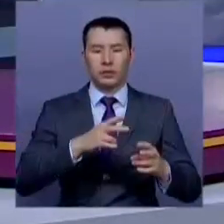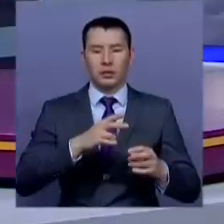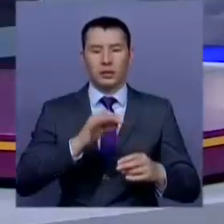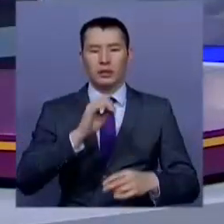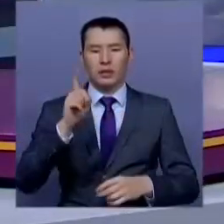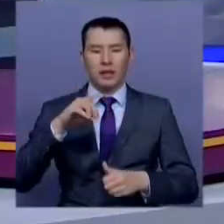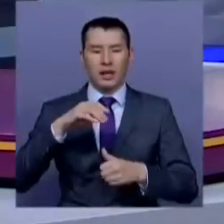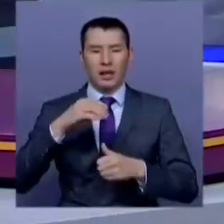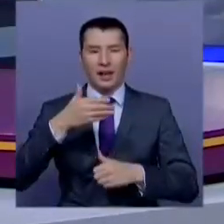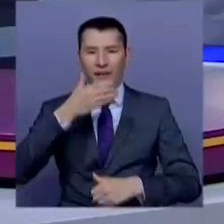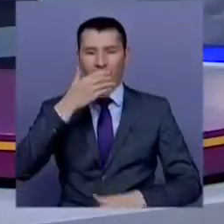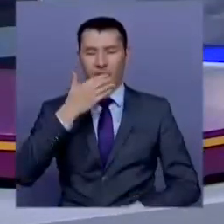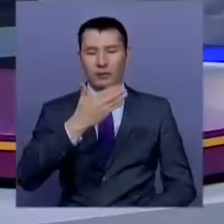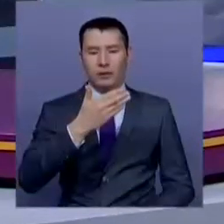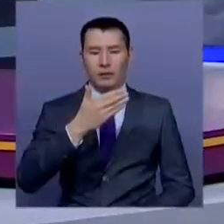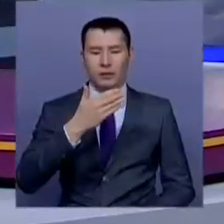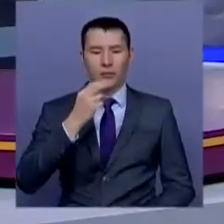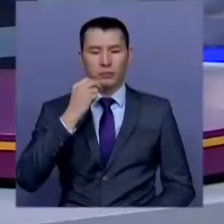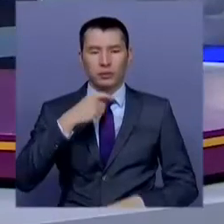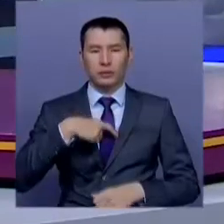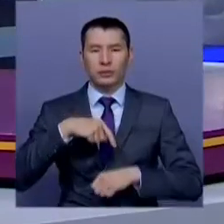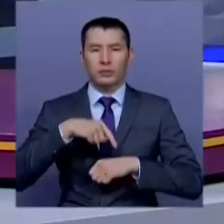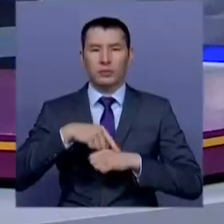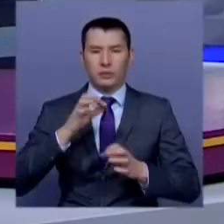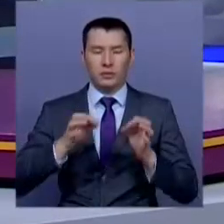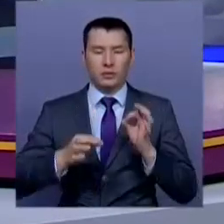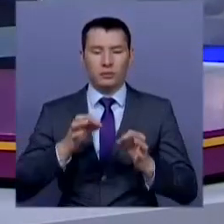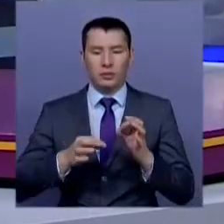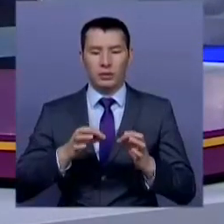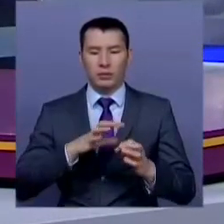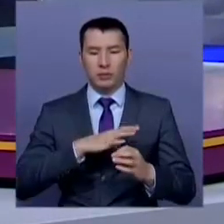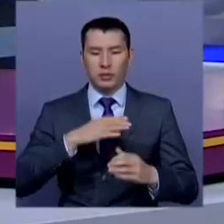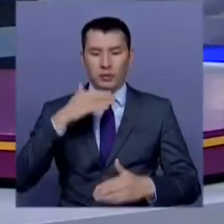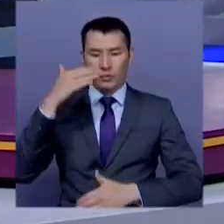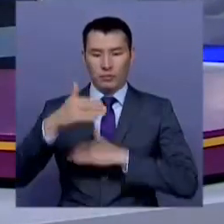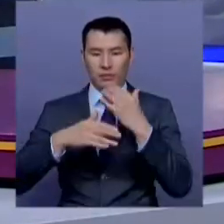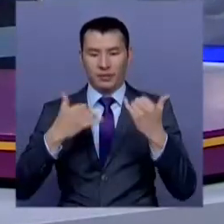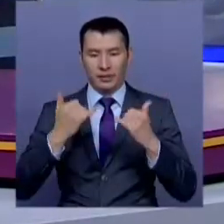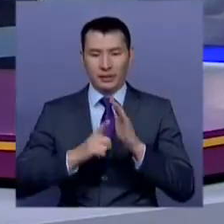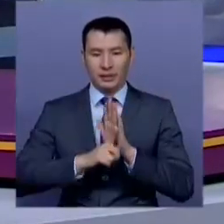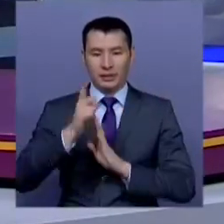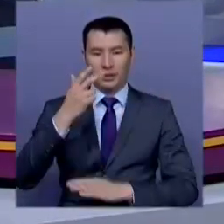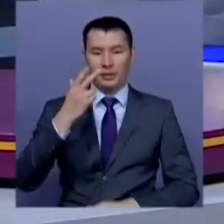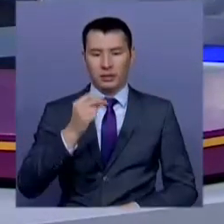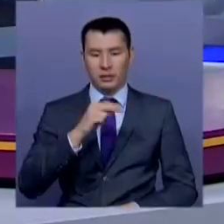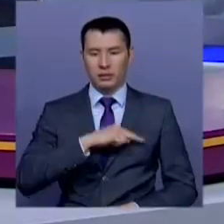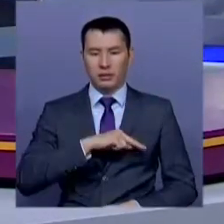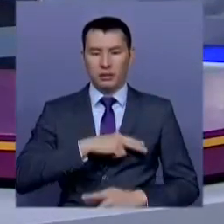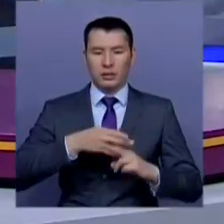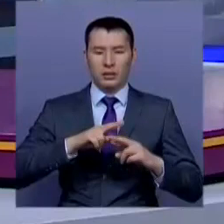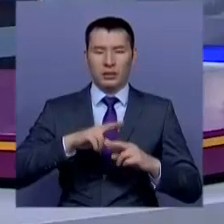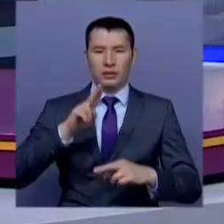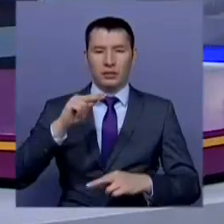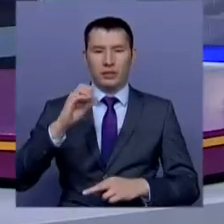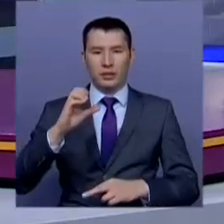Афганистана. Сейчас состояние мужчины оценивается как стабильное. Тем временем купальный сезон только начался, и работники городского ДЧС